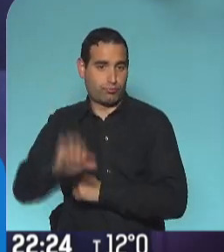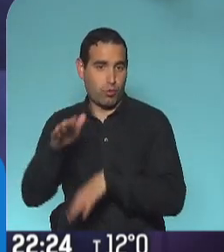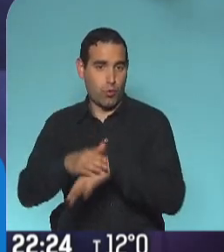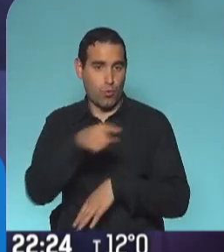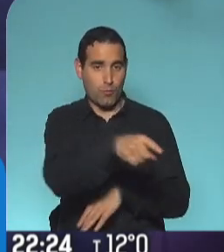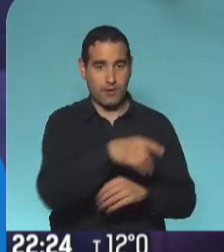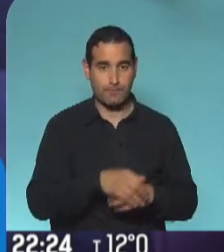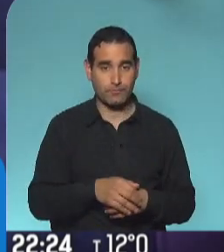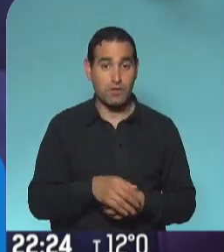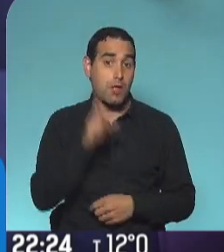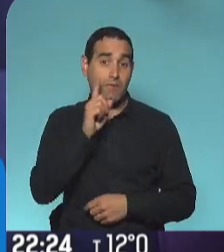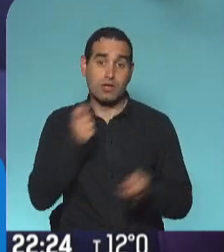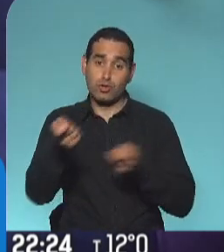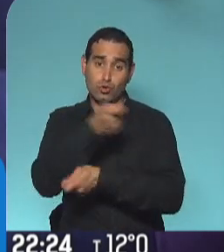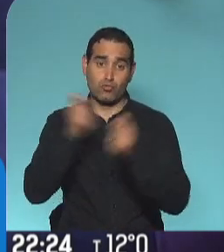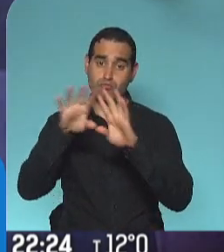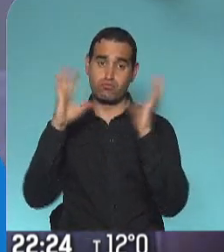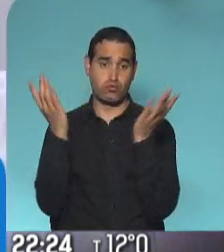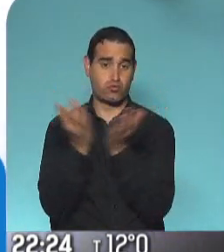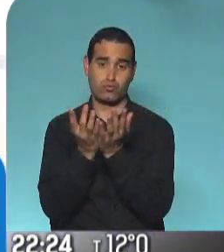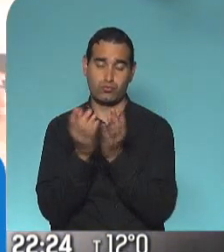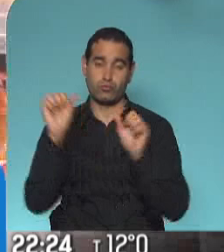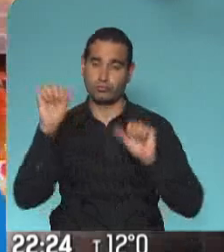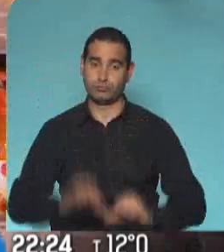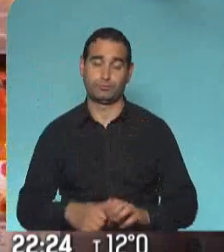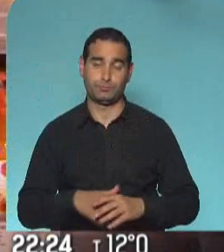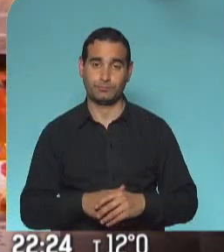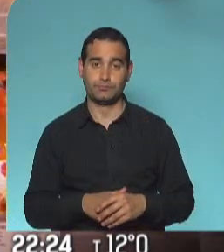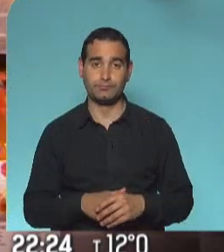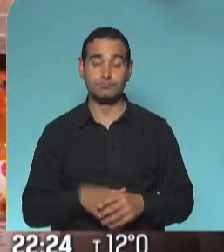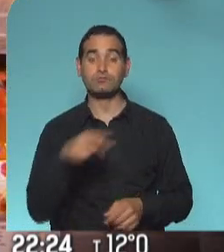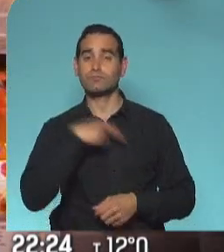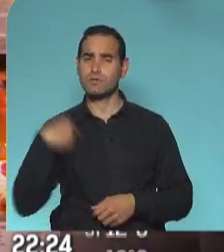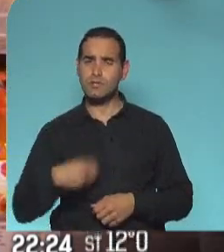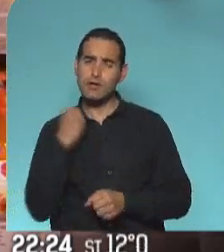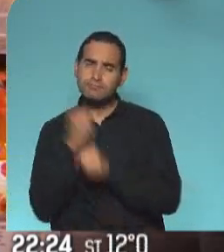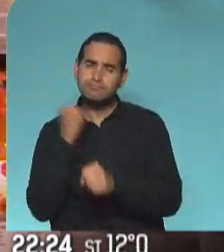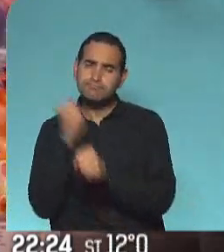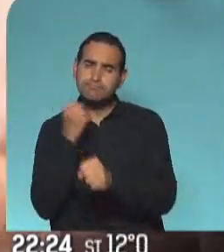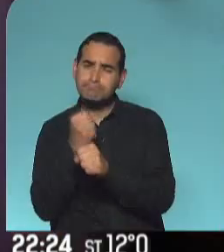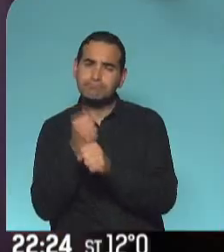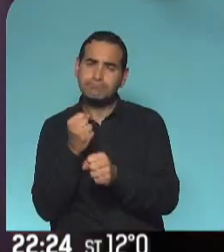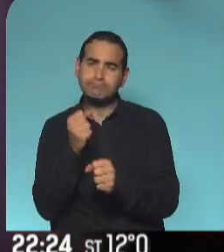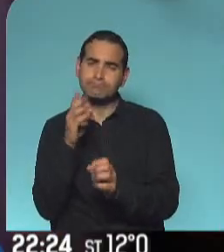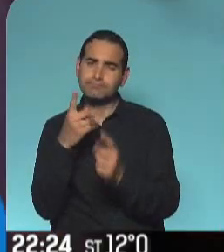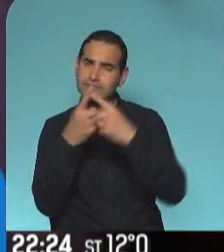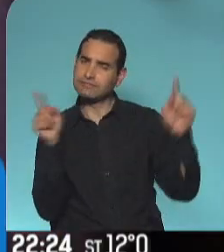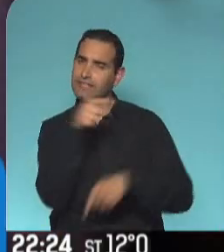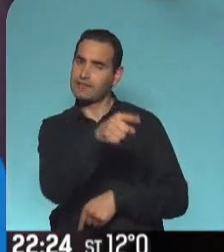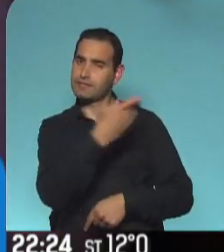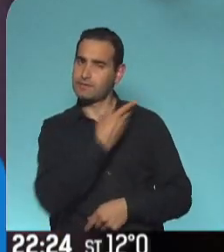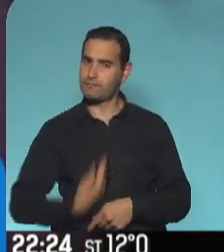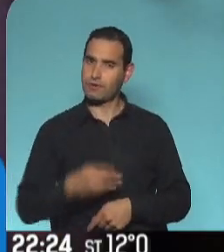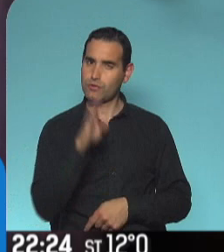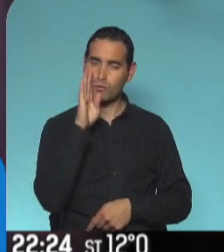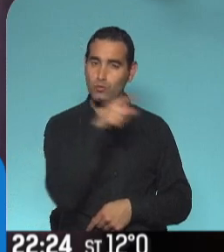及国际贸易和世界经济。 China trabaja precisamente en sentido contrario,